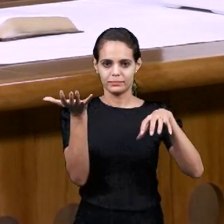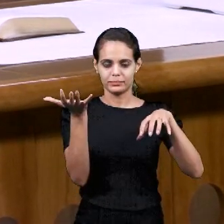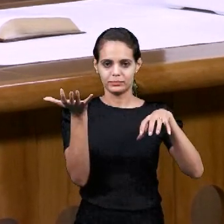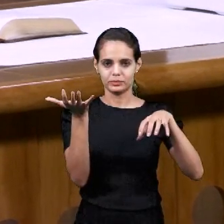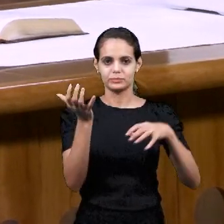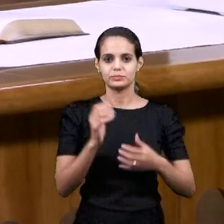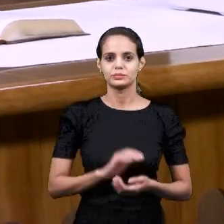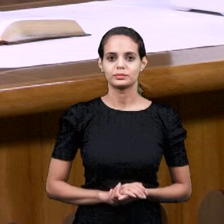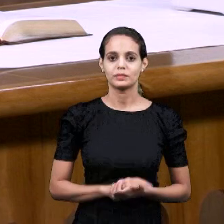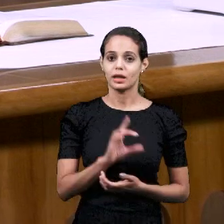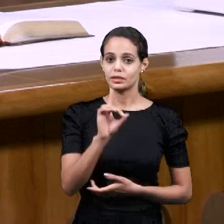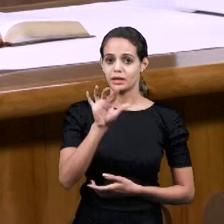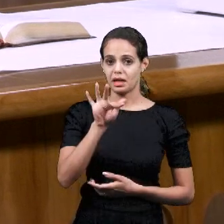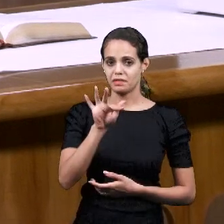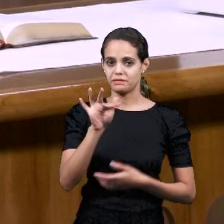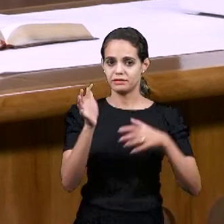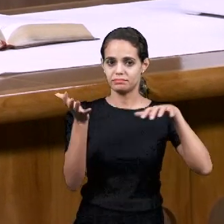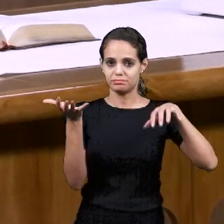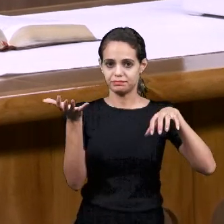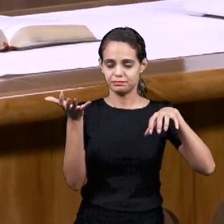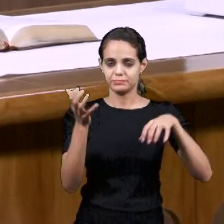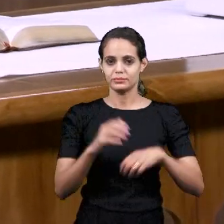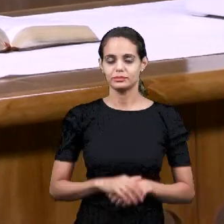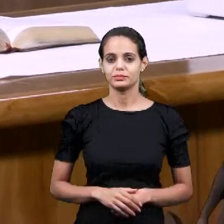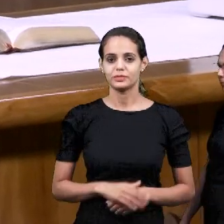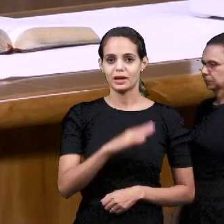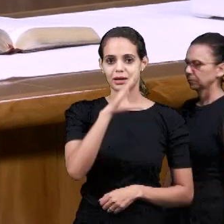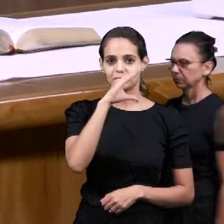du Brésil, Brasilia, où